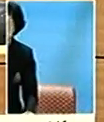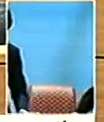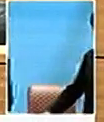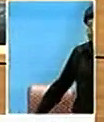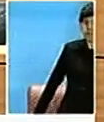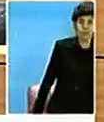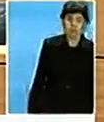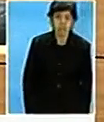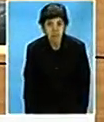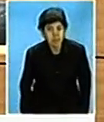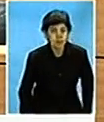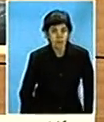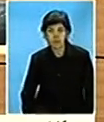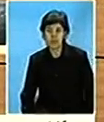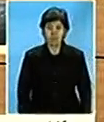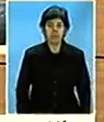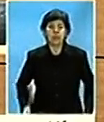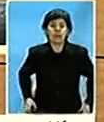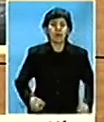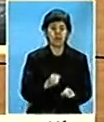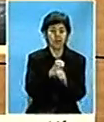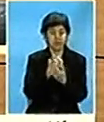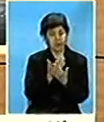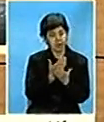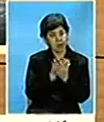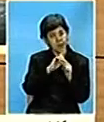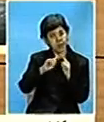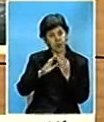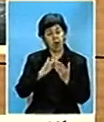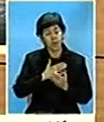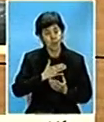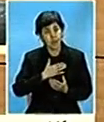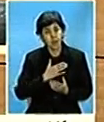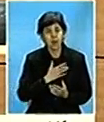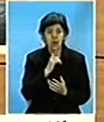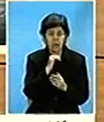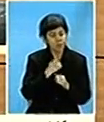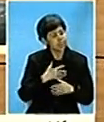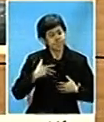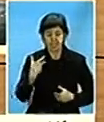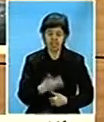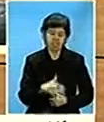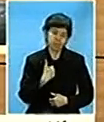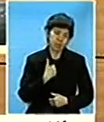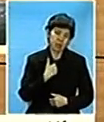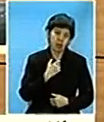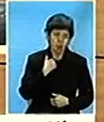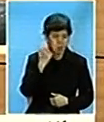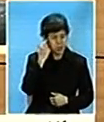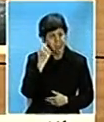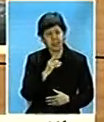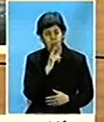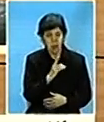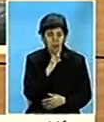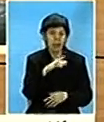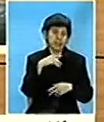ไปใช้จ่ายราคาซื้อสินค้าแบรนด์เนมจากประเทศมากกว่าซึ่งผมเองผมไม่มีความสุขในเรื่องนี้เลยแต่ผมบางทีน้ำท่วมปากพูดไม่